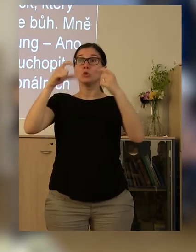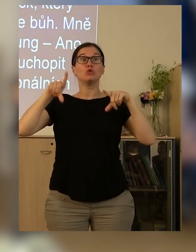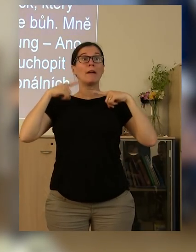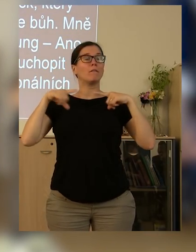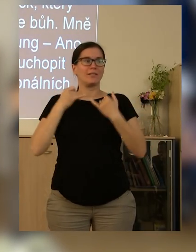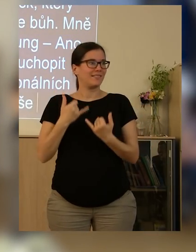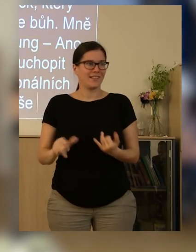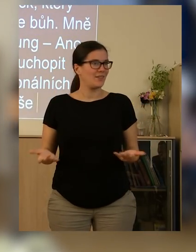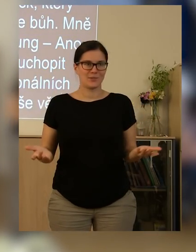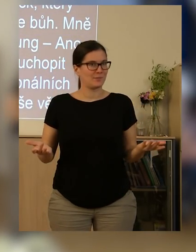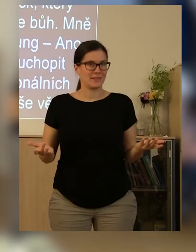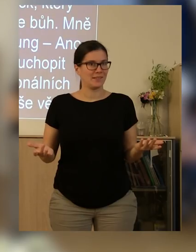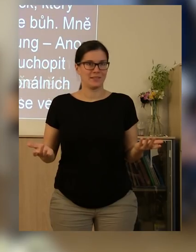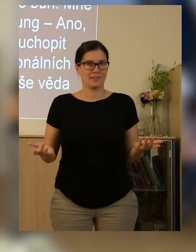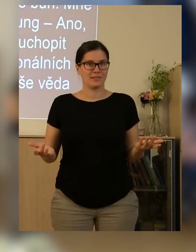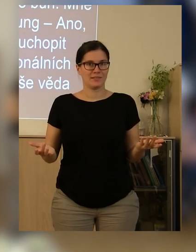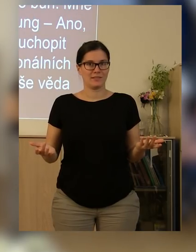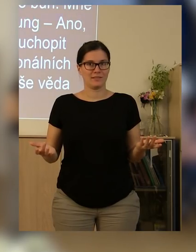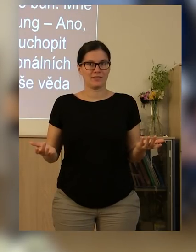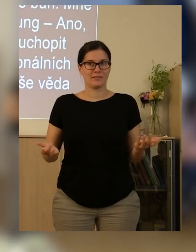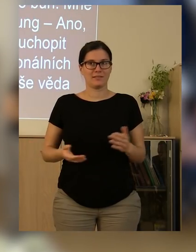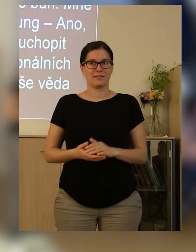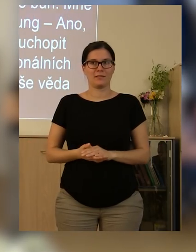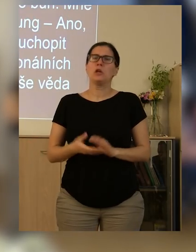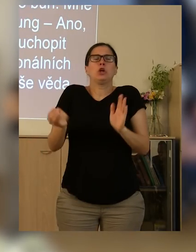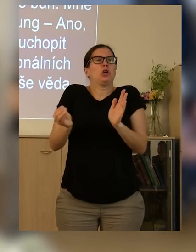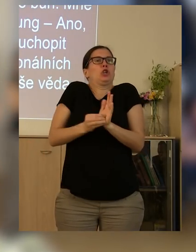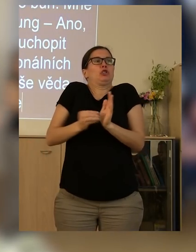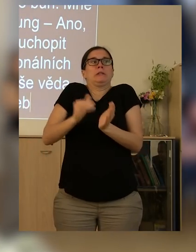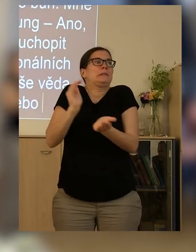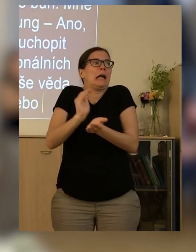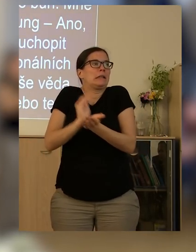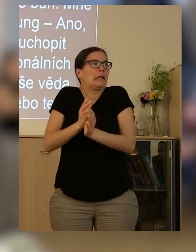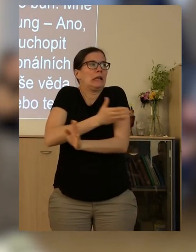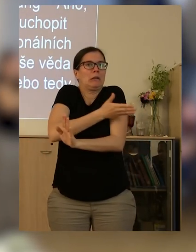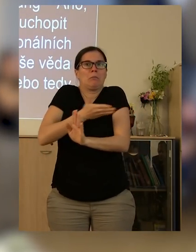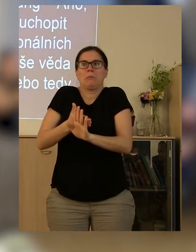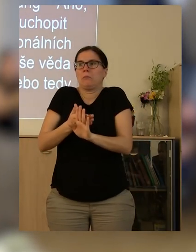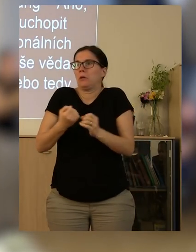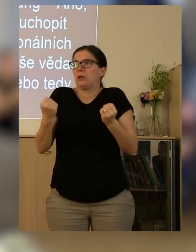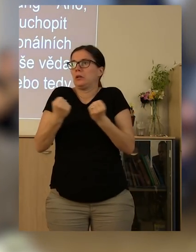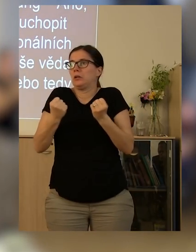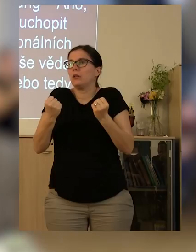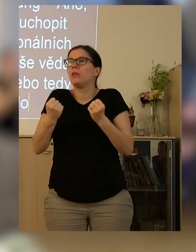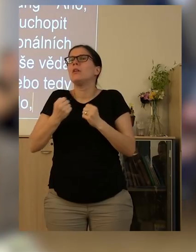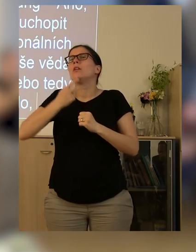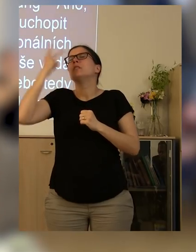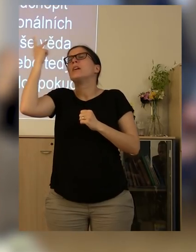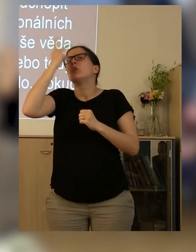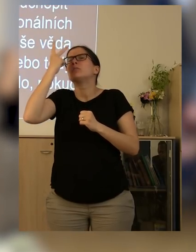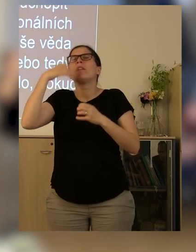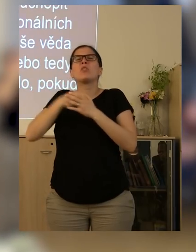Asi ne, že jo? Asi ne. Nebo teda aspoň zatím se to nepovedlo. Pokud nepočítáte genetické